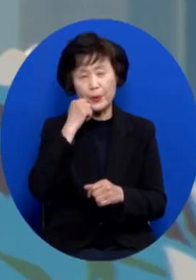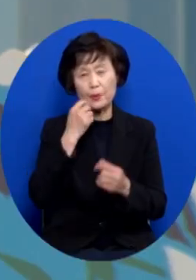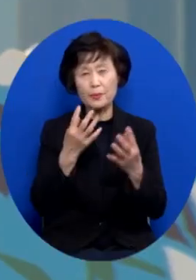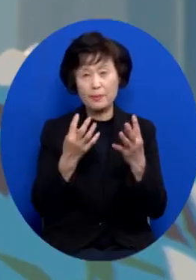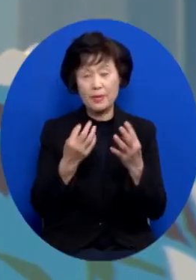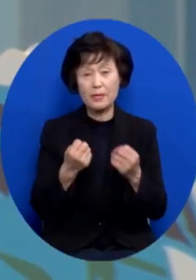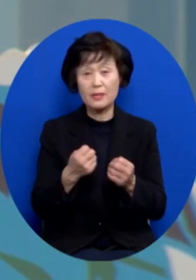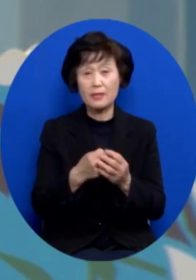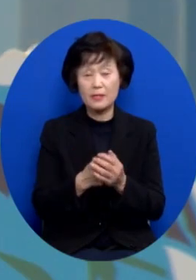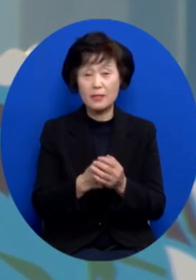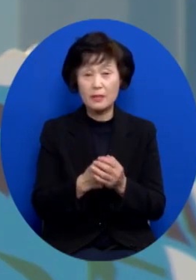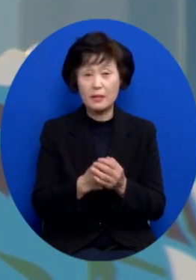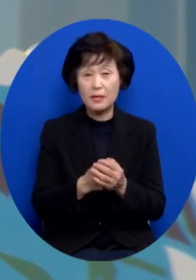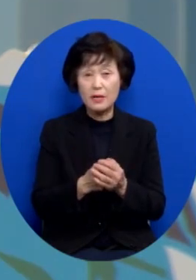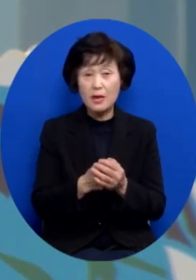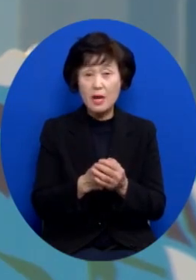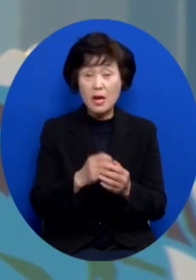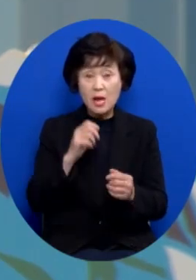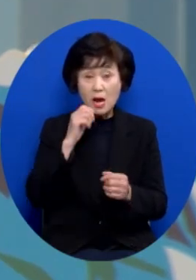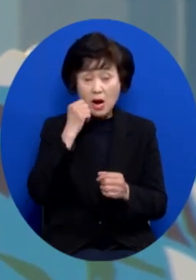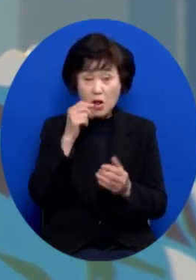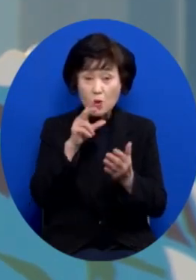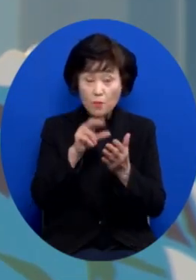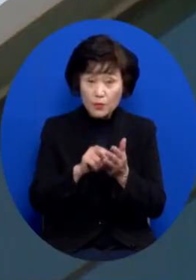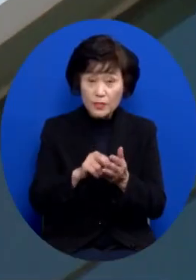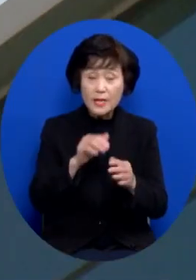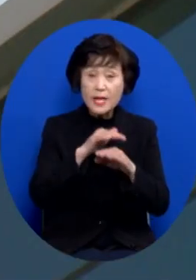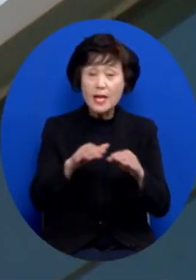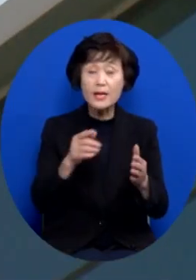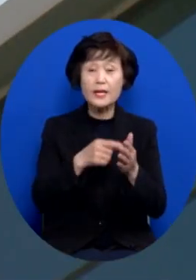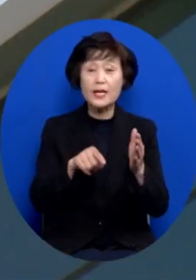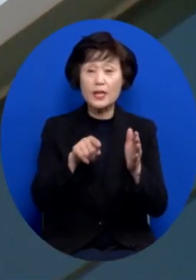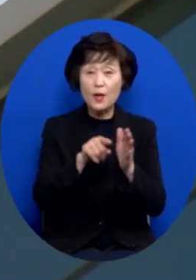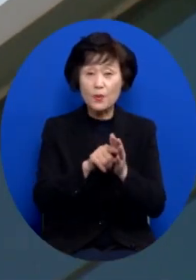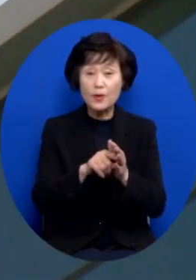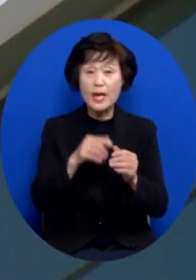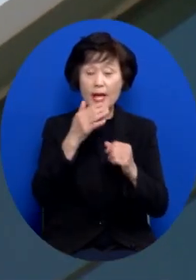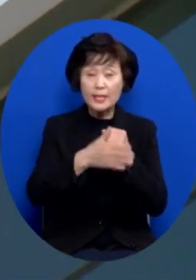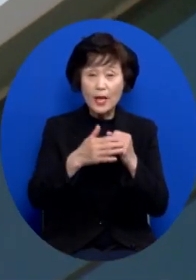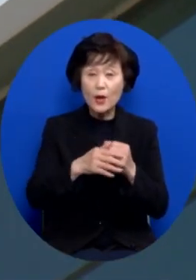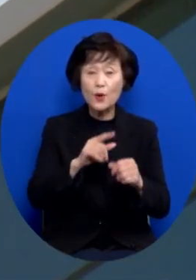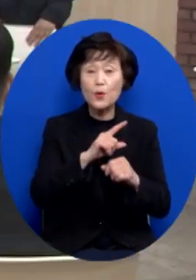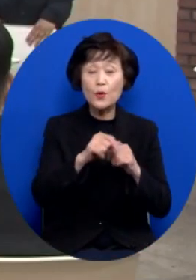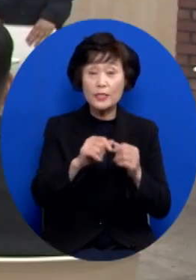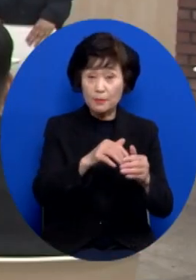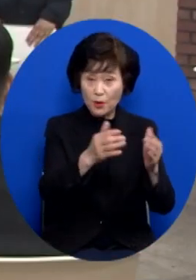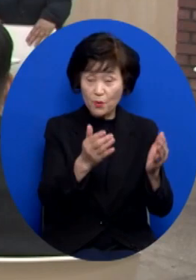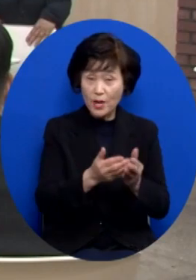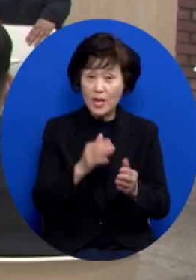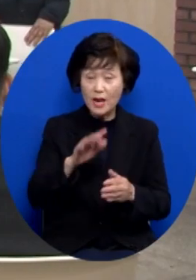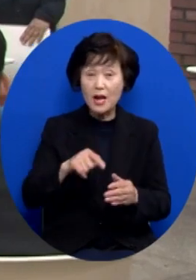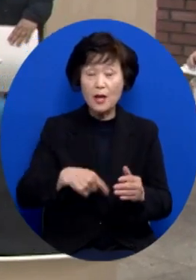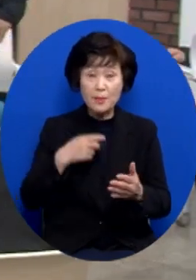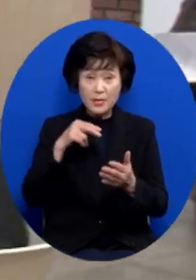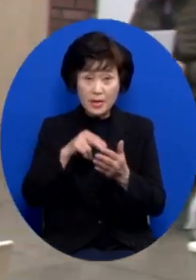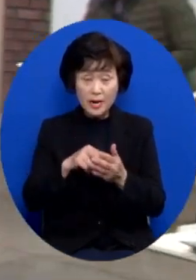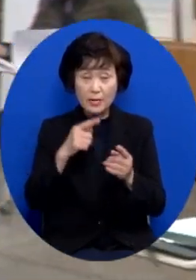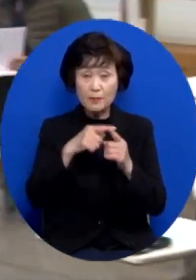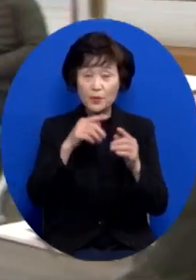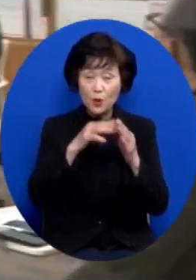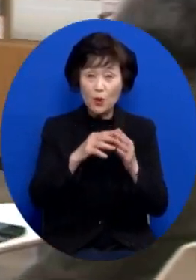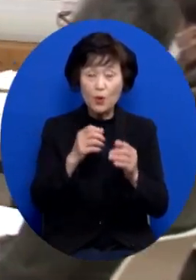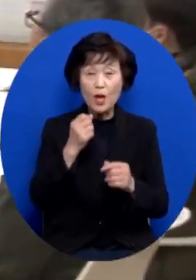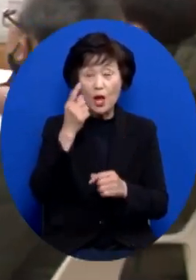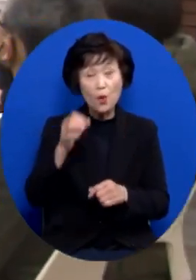않습니다 이러한 문제를 해결하기 위해 기독교대한 성결교회 대구지방회가 미자립교회의 월세 해결방안에